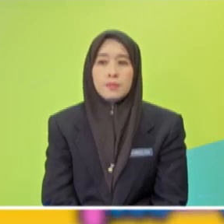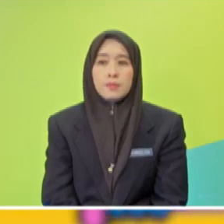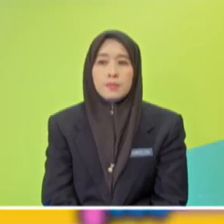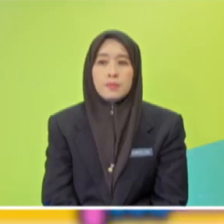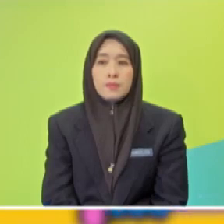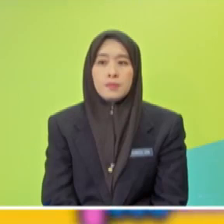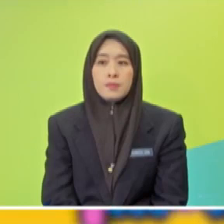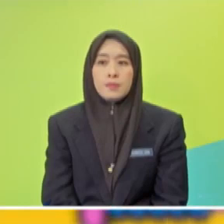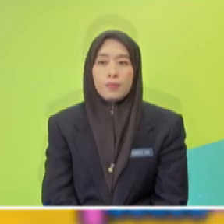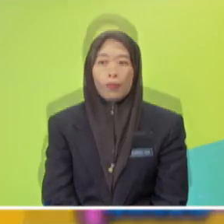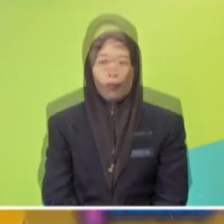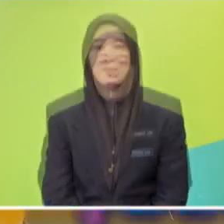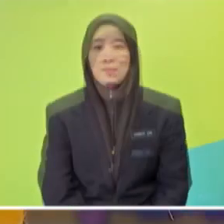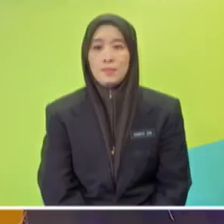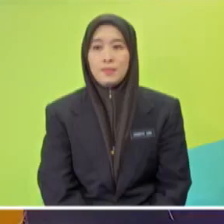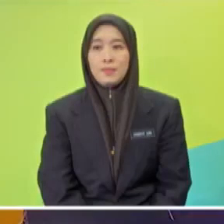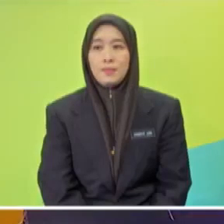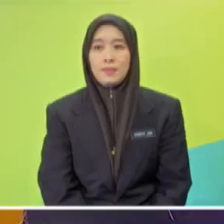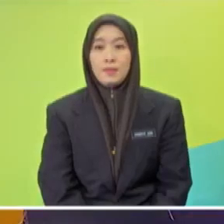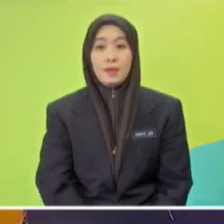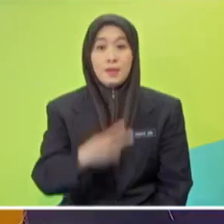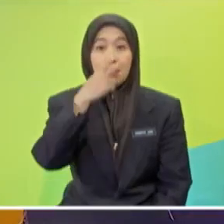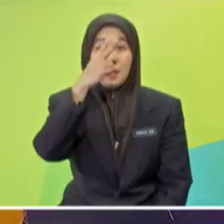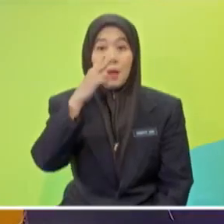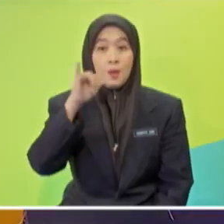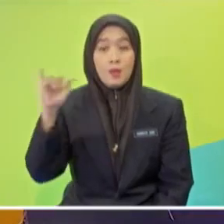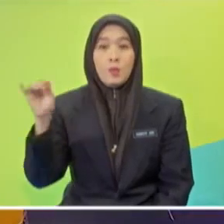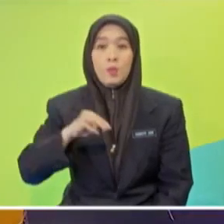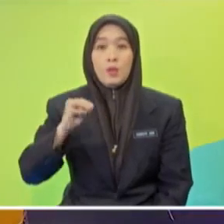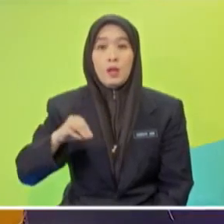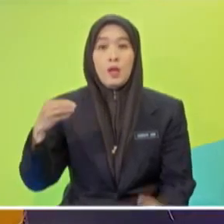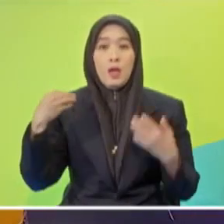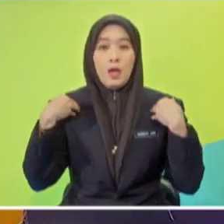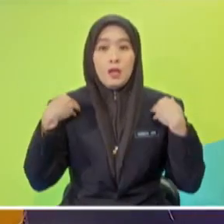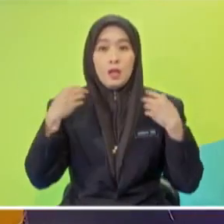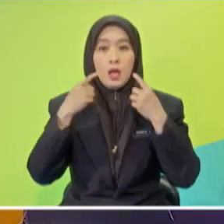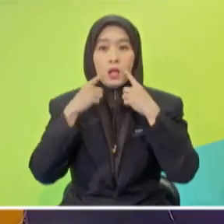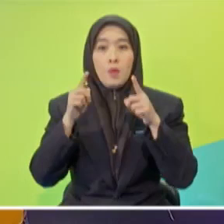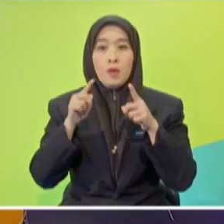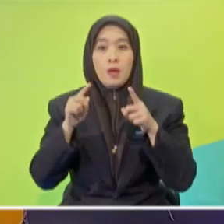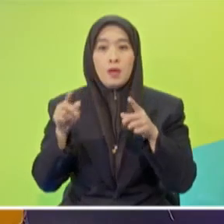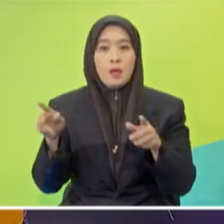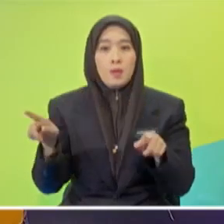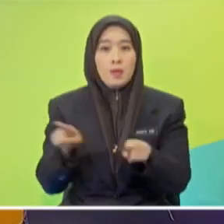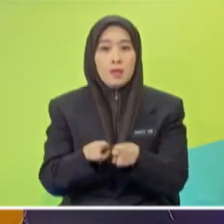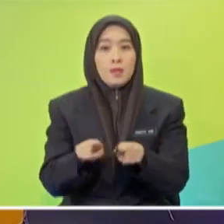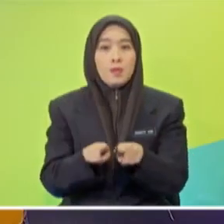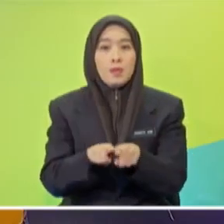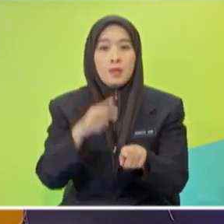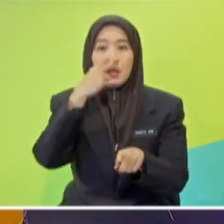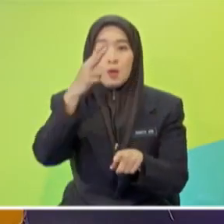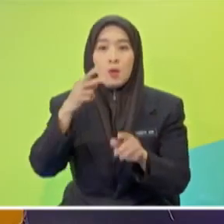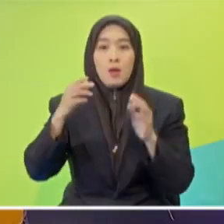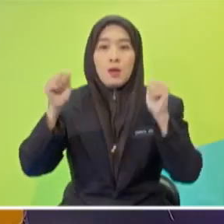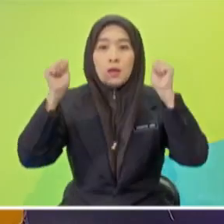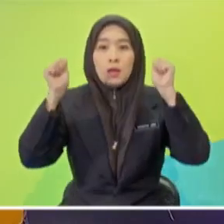soal dan I nampaknya murid-murid pasti dari jawaban mereka angkat jawaban